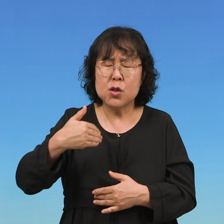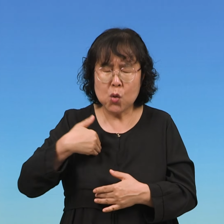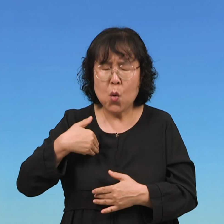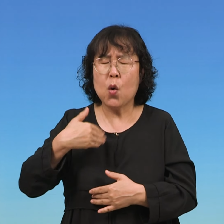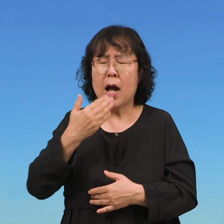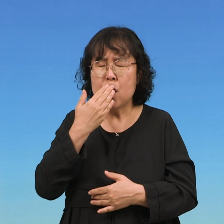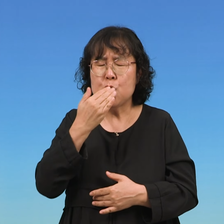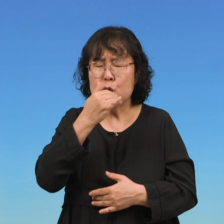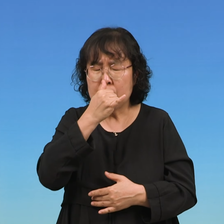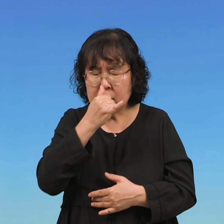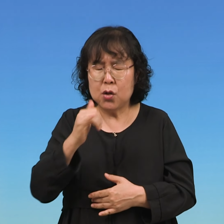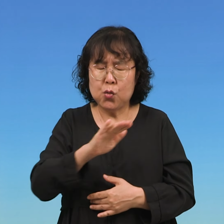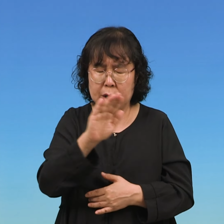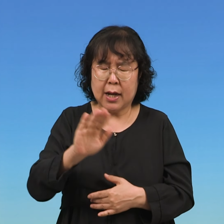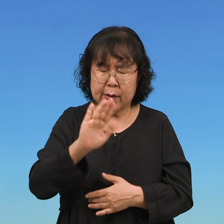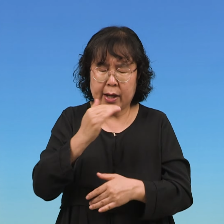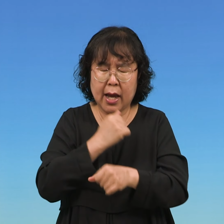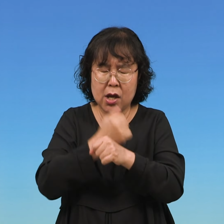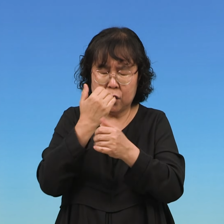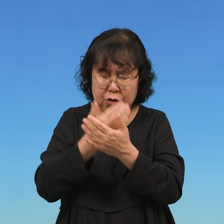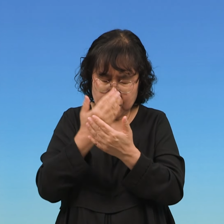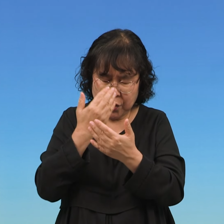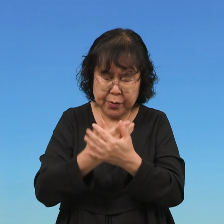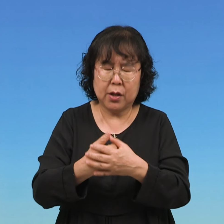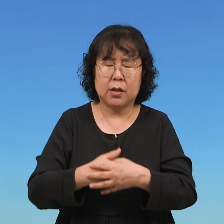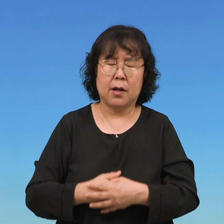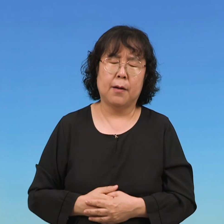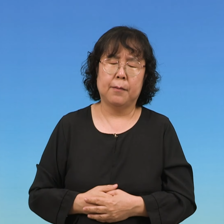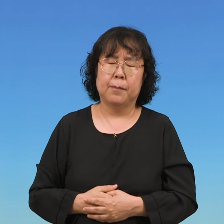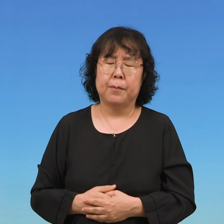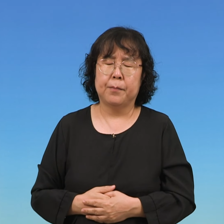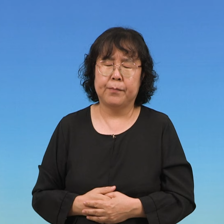노래하는 우리가 되도록 인도하여 주시옵소서